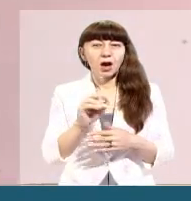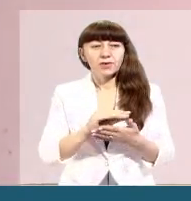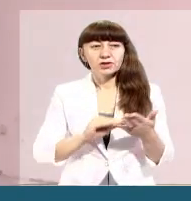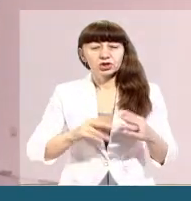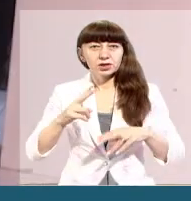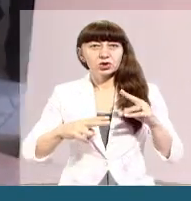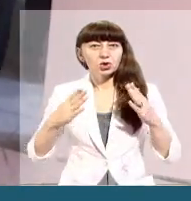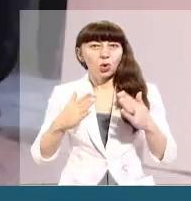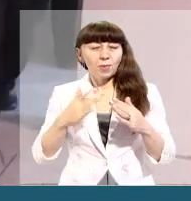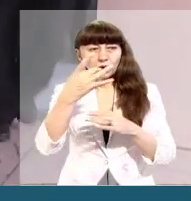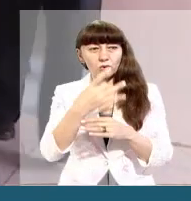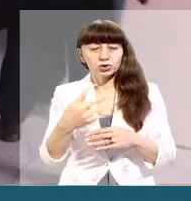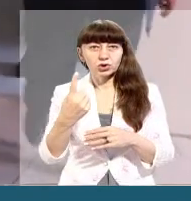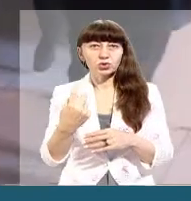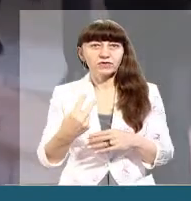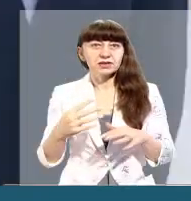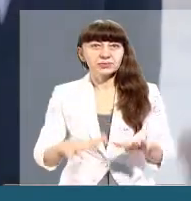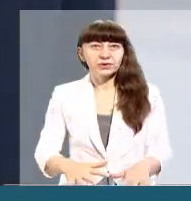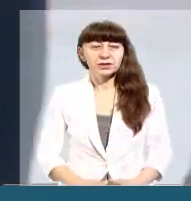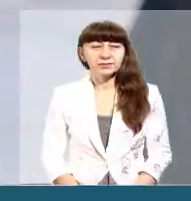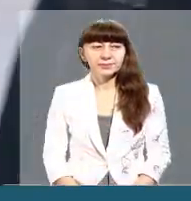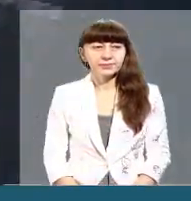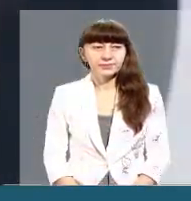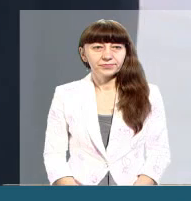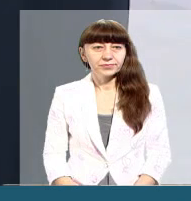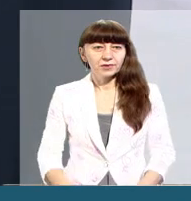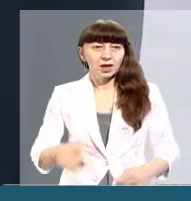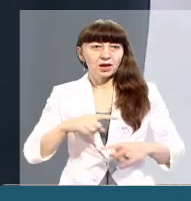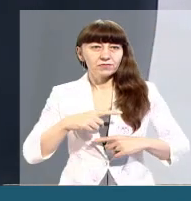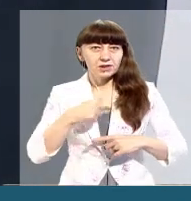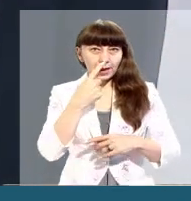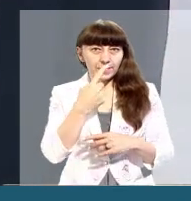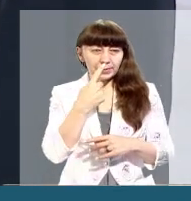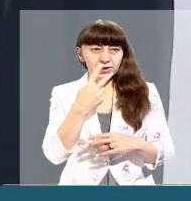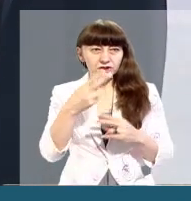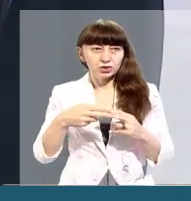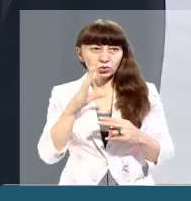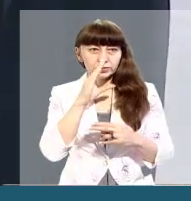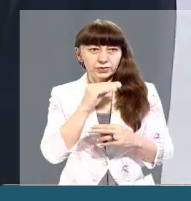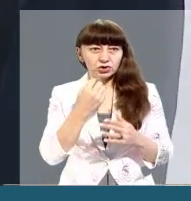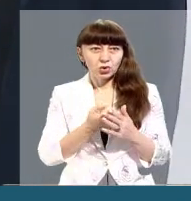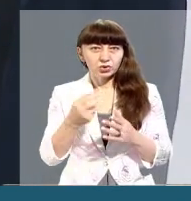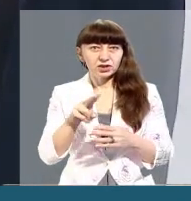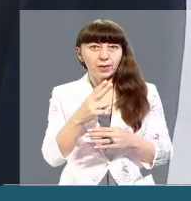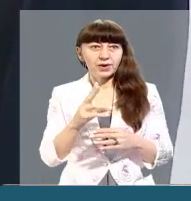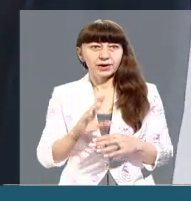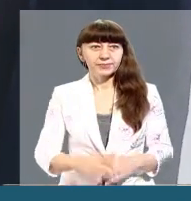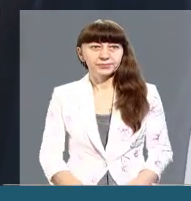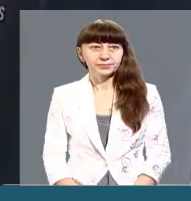строительство дома культуры на 120 мест. Финальная стадия получается. Ну, успеваете до декабря здесь создать?